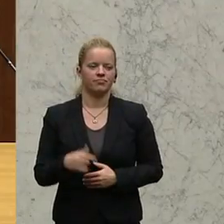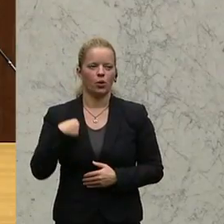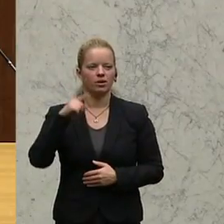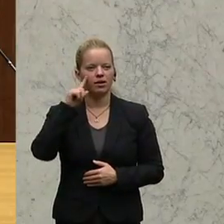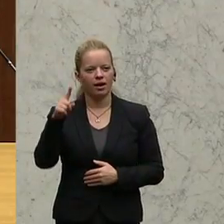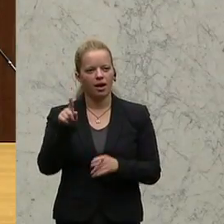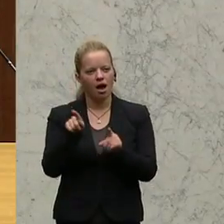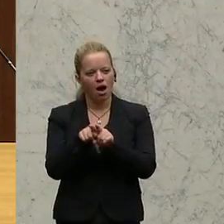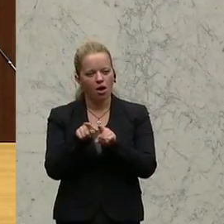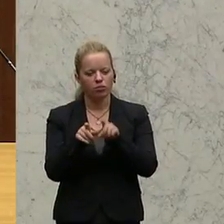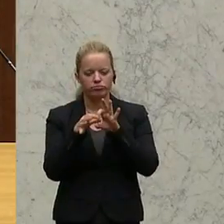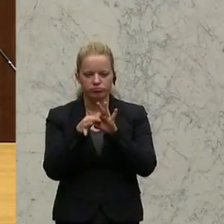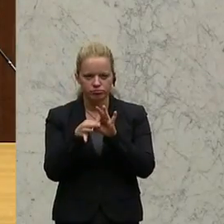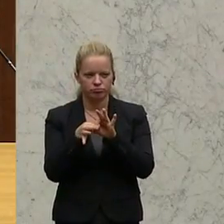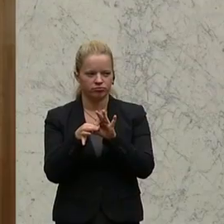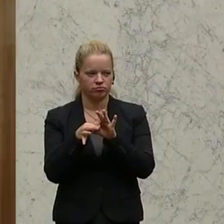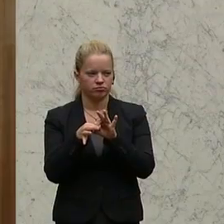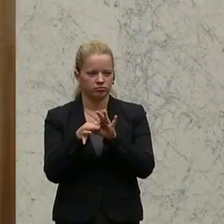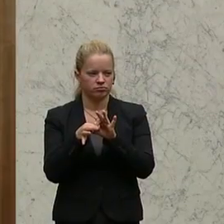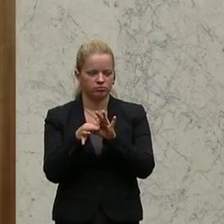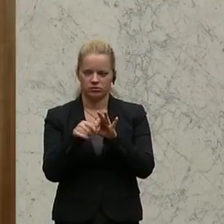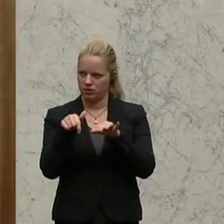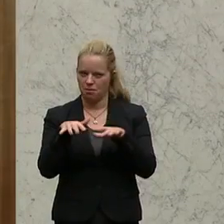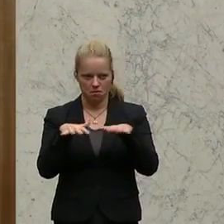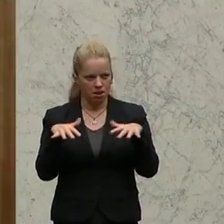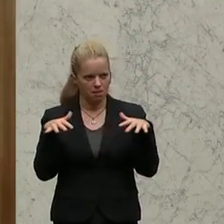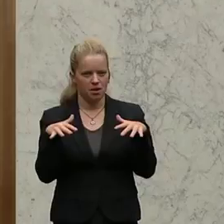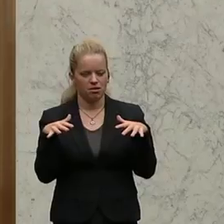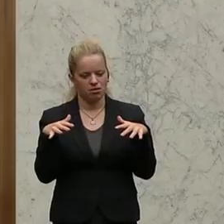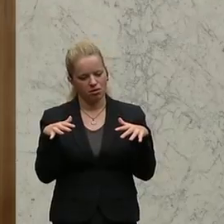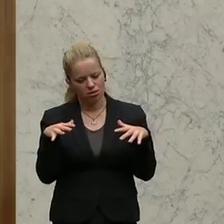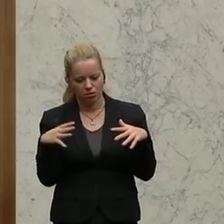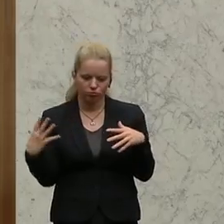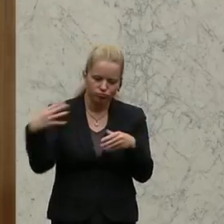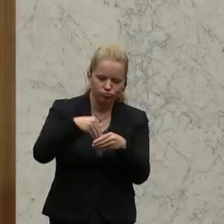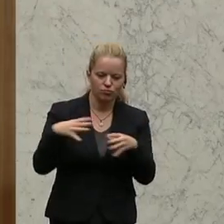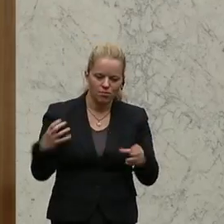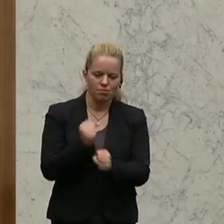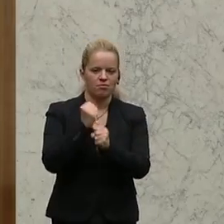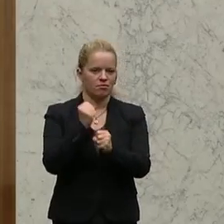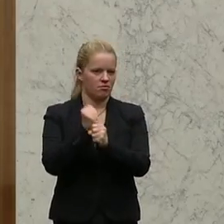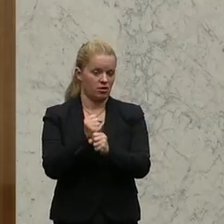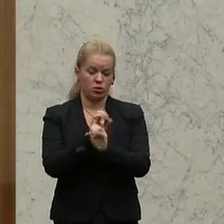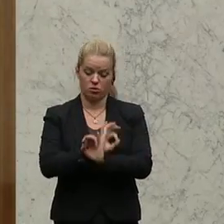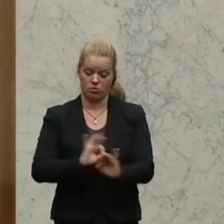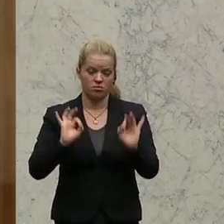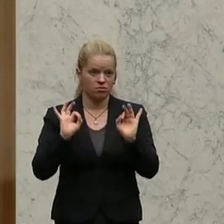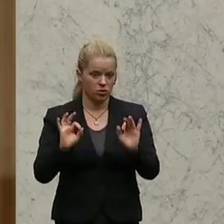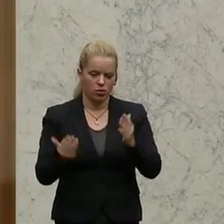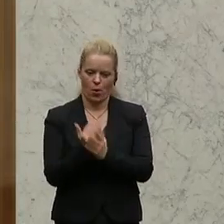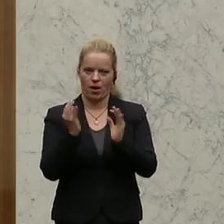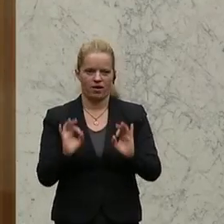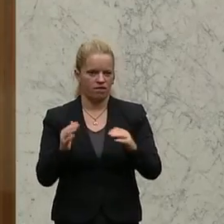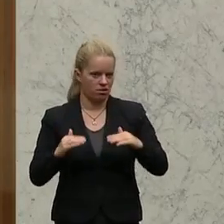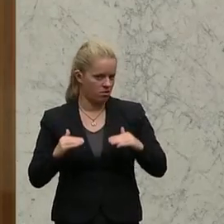mit Einbezug und der Arbeit im Parlament durchaus eine neue Qualität der Zusammenarbeit gewesen und durchaus